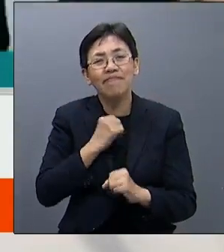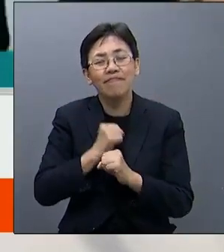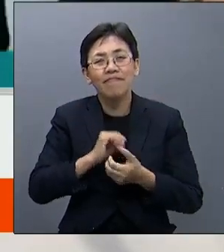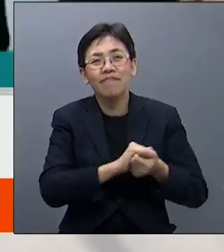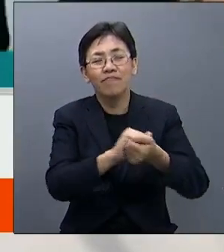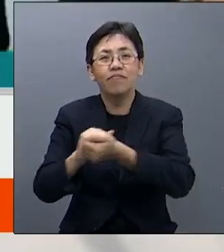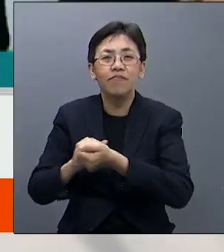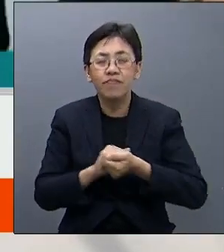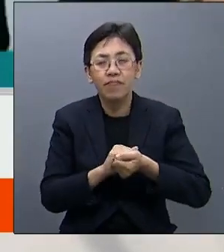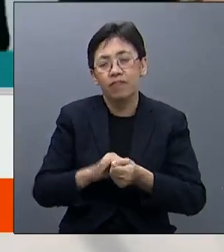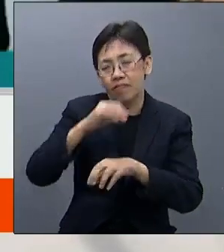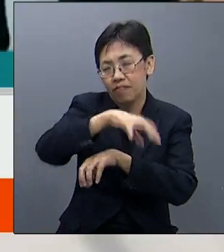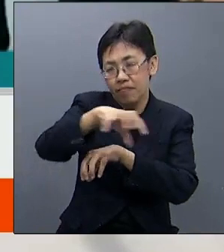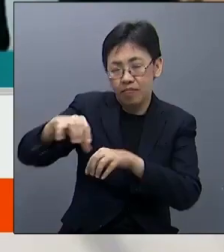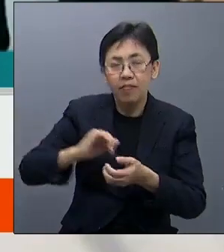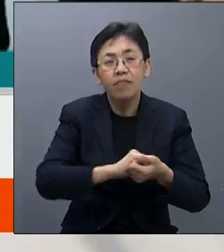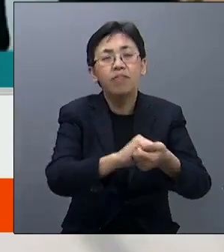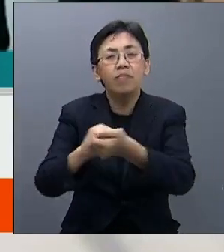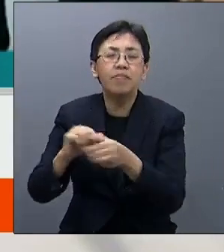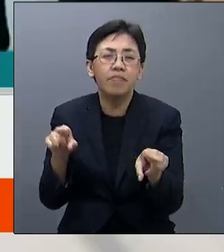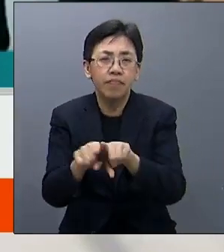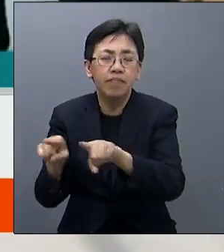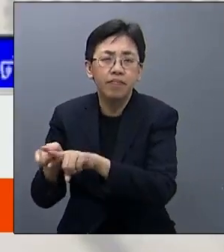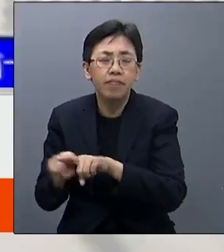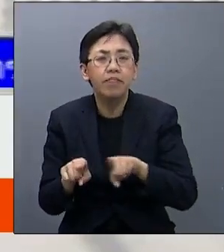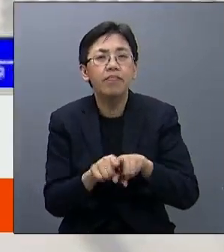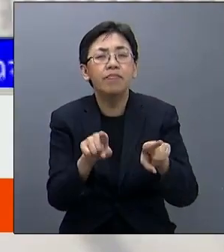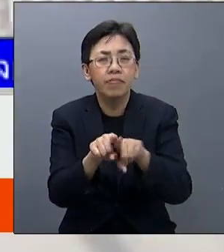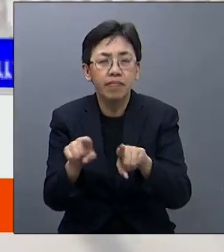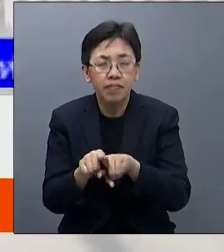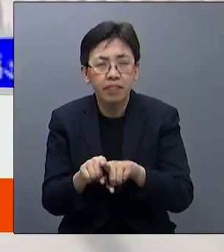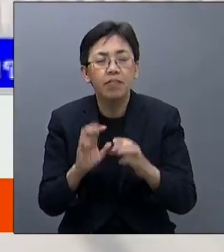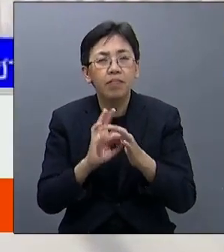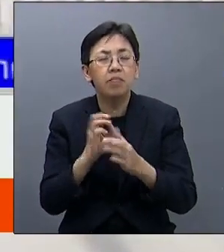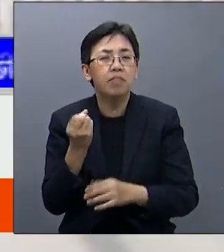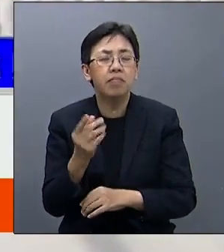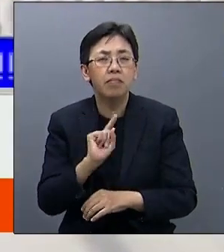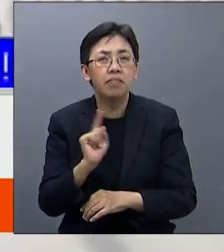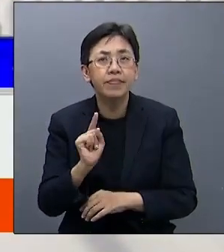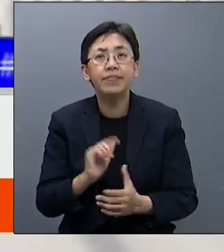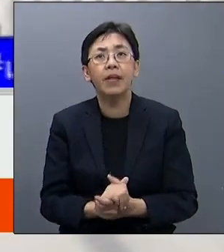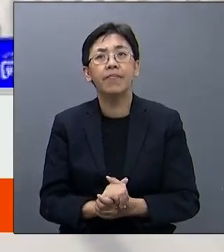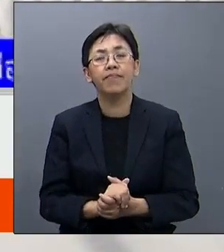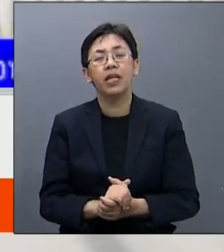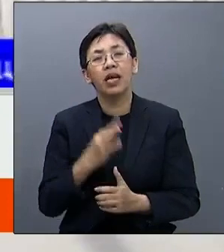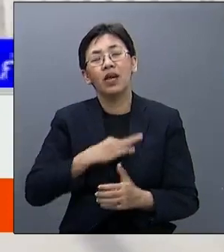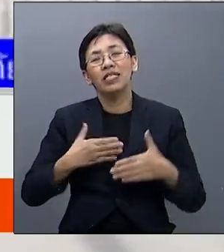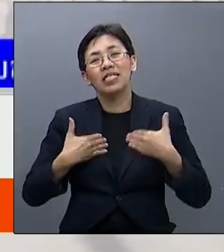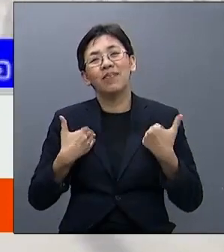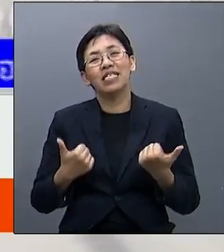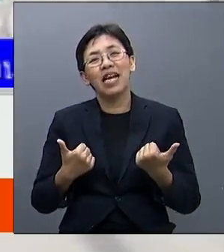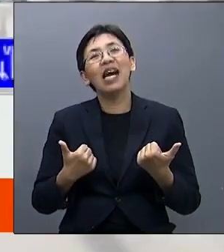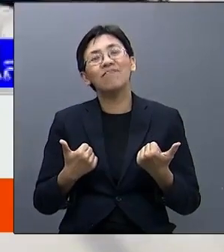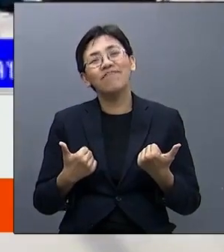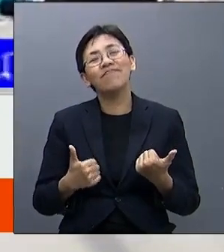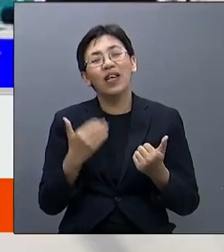ตัวหน่วยงานอื่นนะเช่นเดียวกันนะครับแต่เซ็นเตอร์ที่เราเป็นห่วงมากสุดเนี่ยตอนนี้เราสบายใจขึ้นเยอะแล้วและเราก็กำ